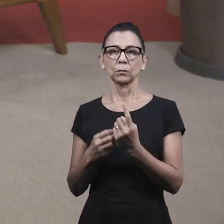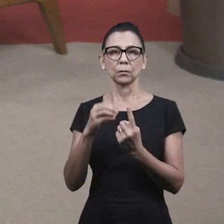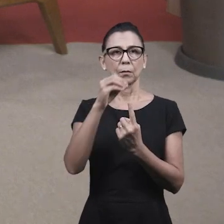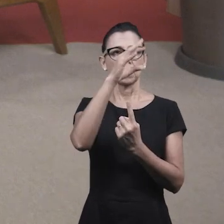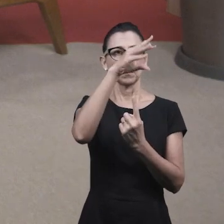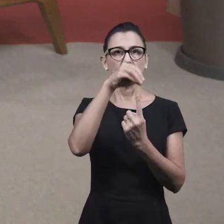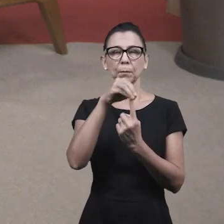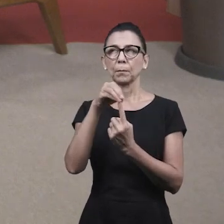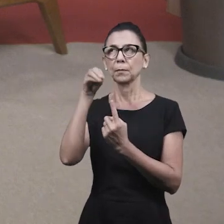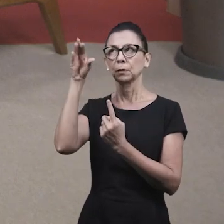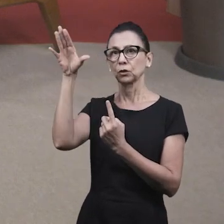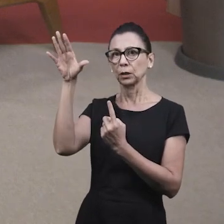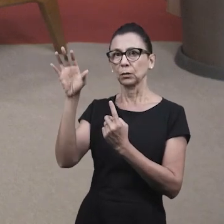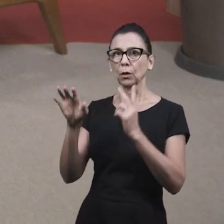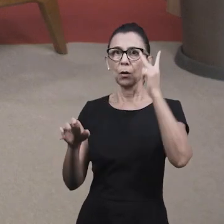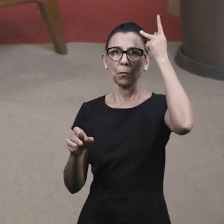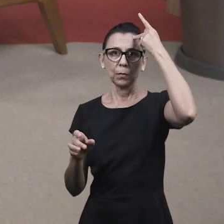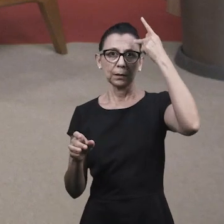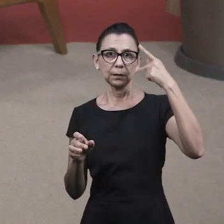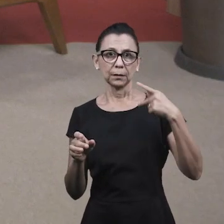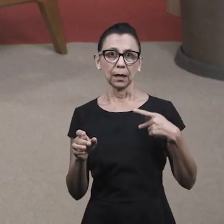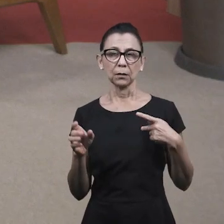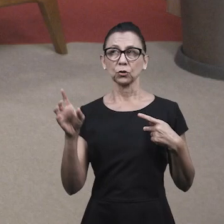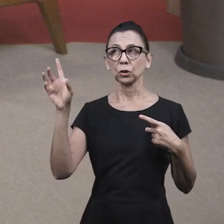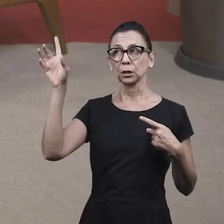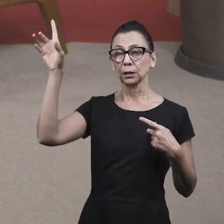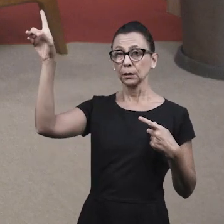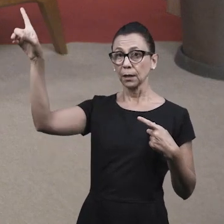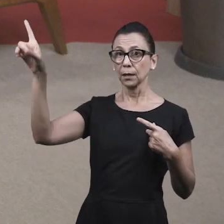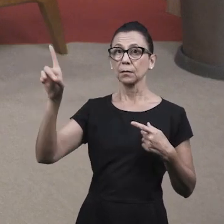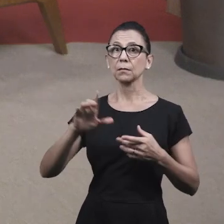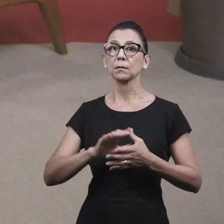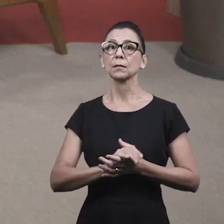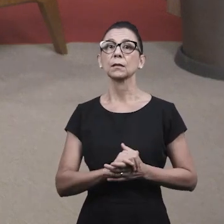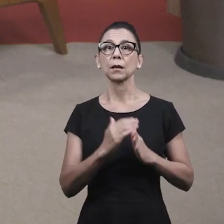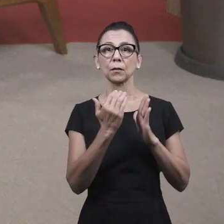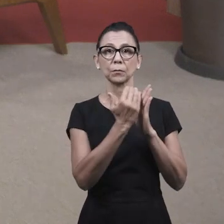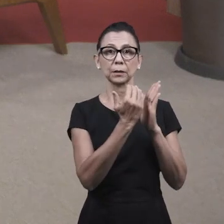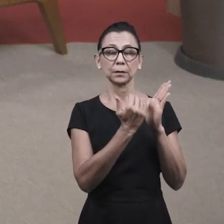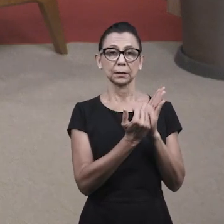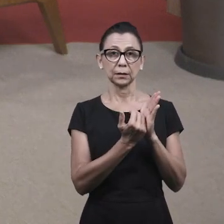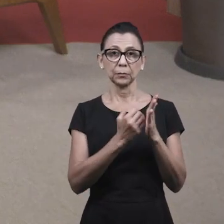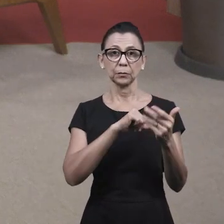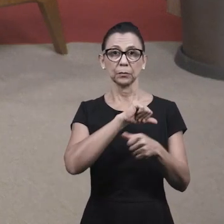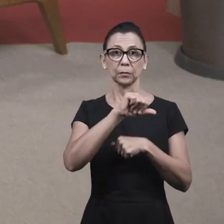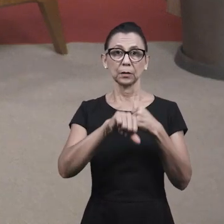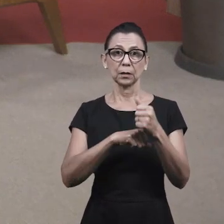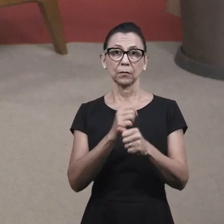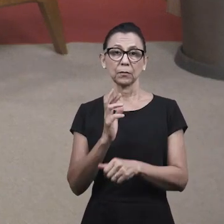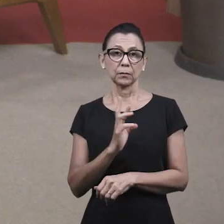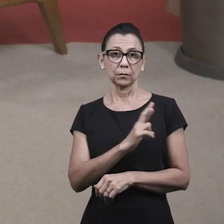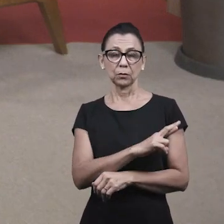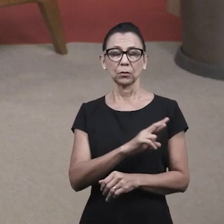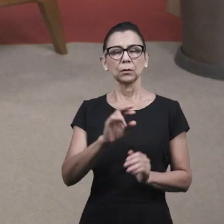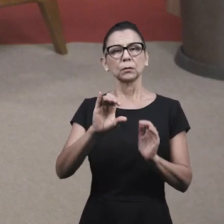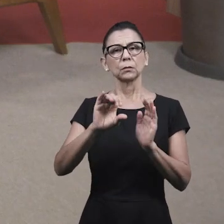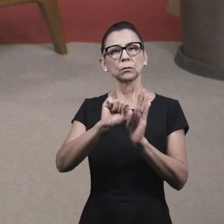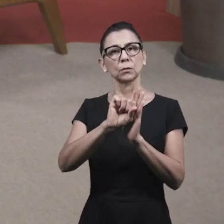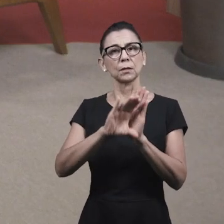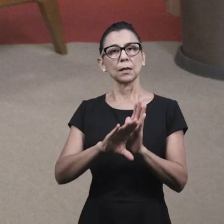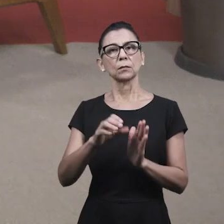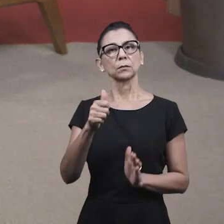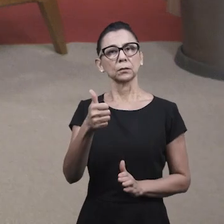entre Dieu et les hommes, qui est un des principes de la réforme religieuse du XVIe siècle et qui est